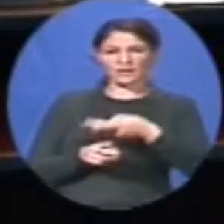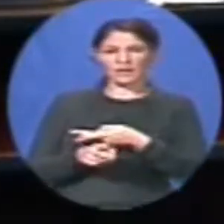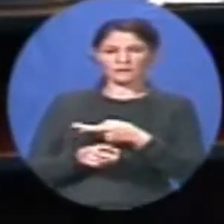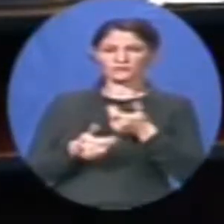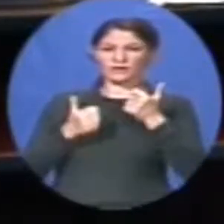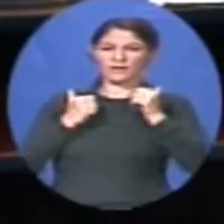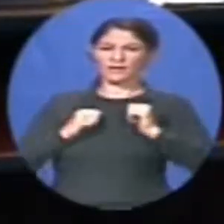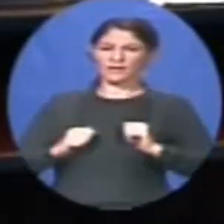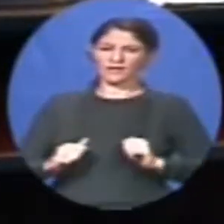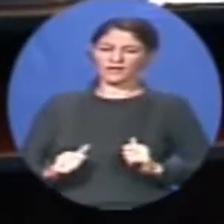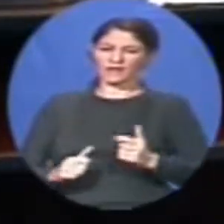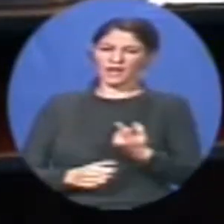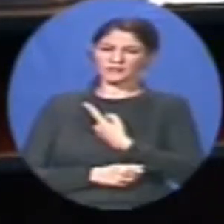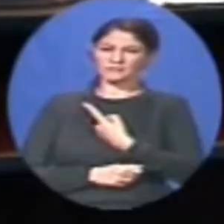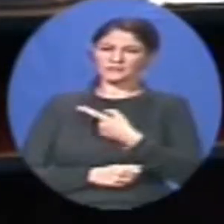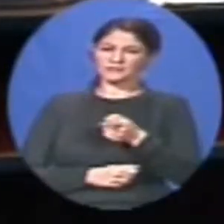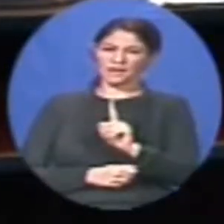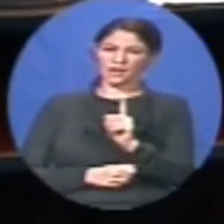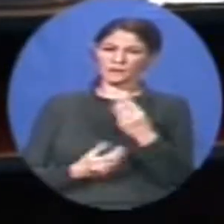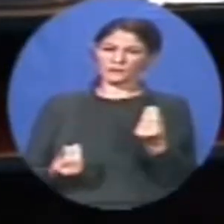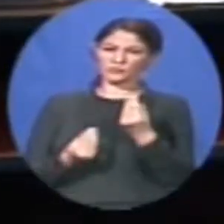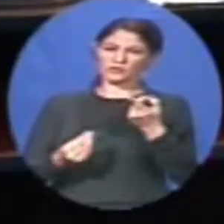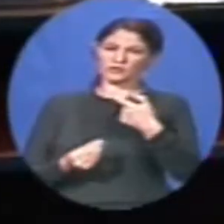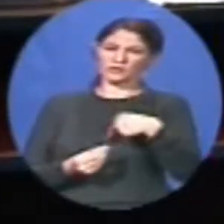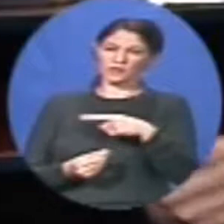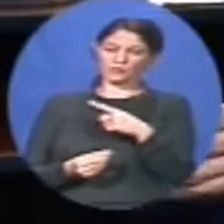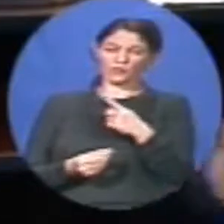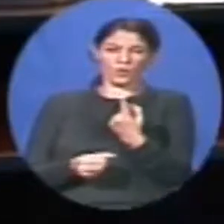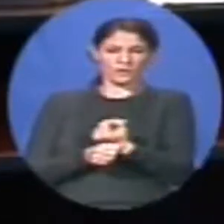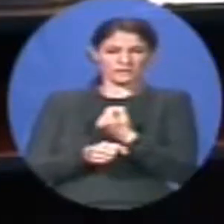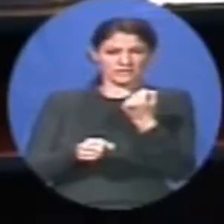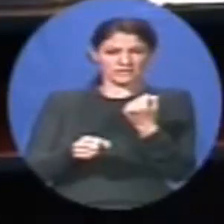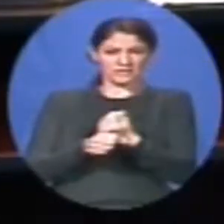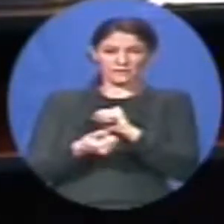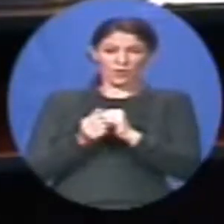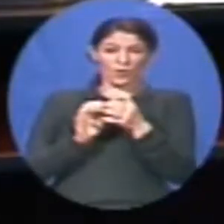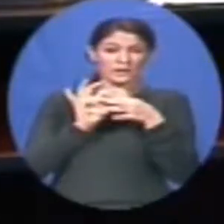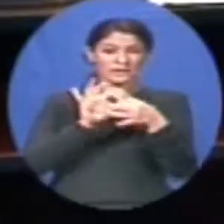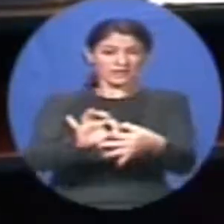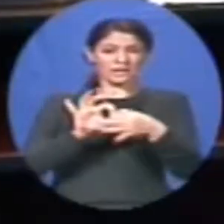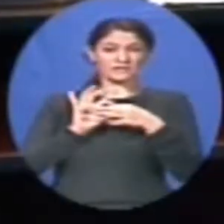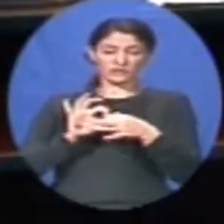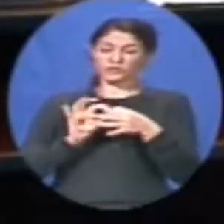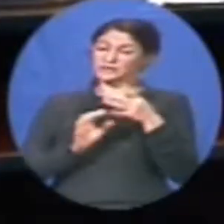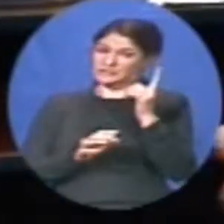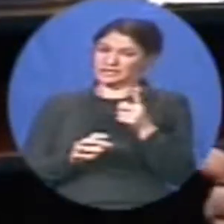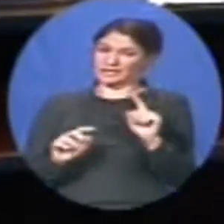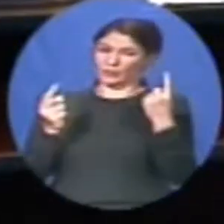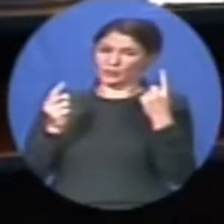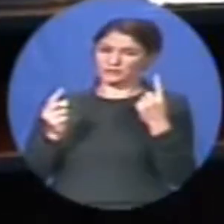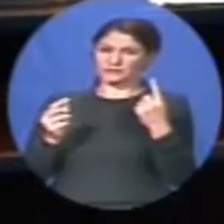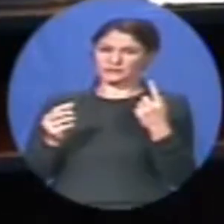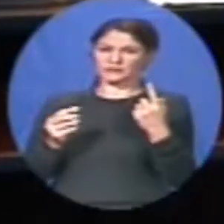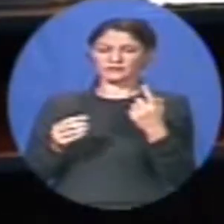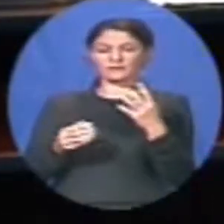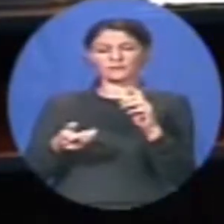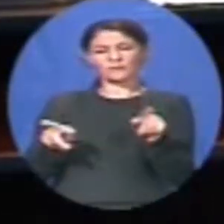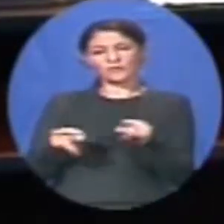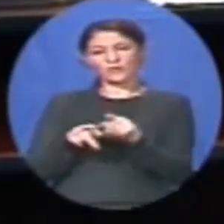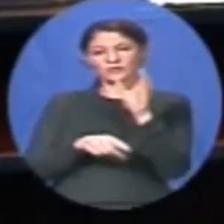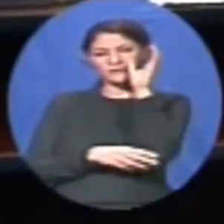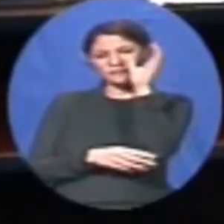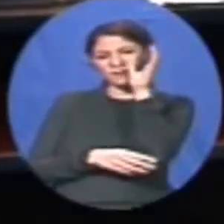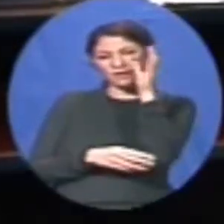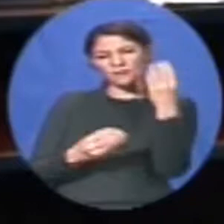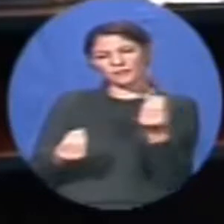שההרגעה העצמית לא תבוא מזה שאנחנו עושים משהו לעצמנו, או מאינטראקציה, שזה מה שאמור להיות, אלא מאיזושהי צפייה, או